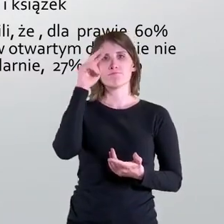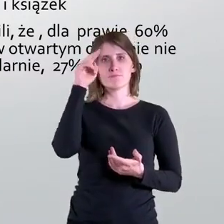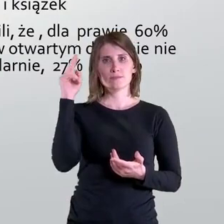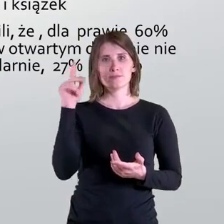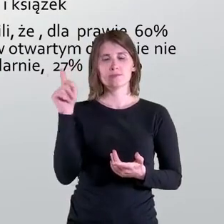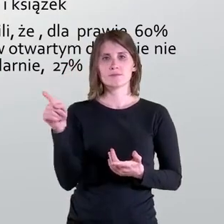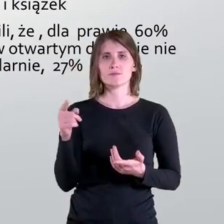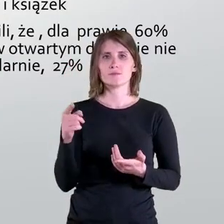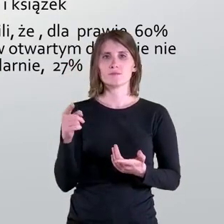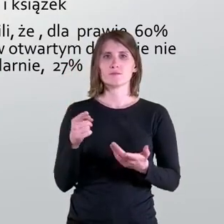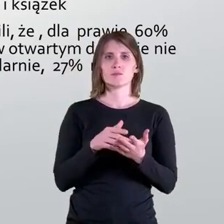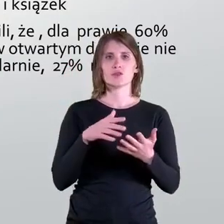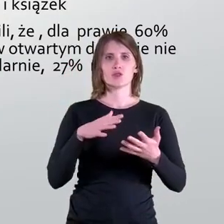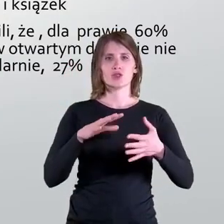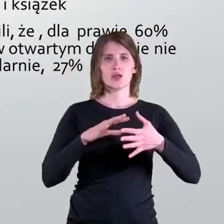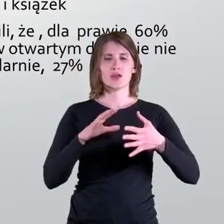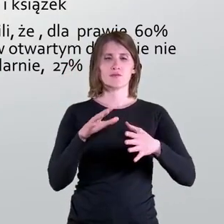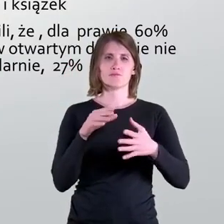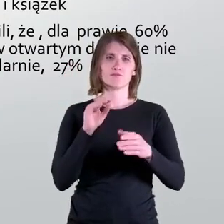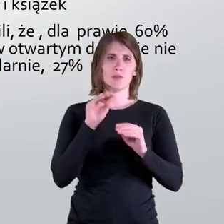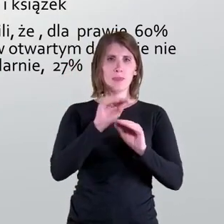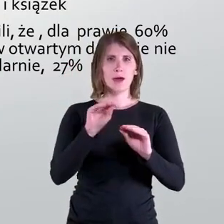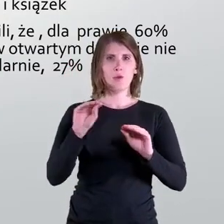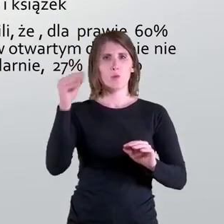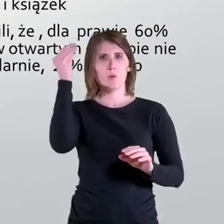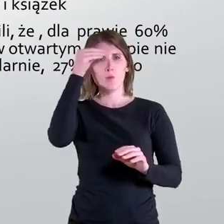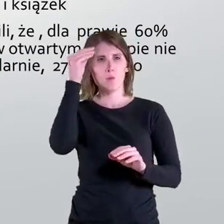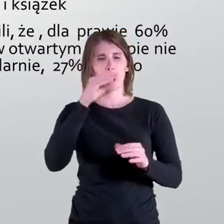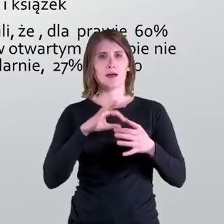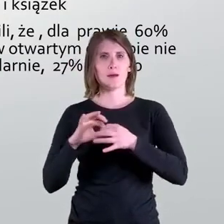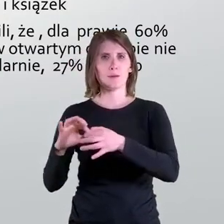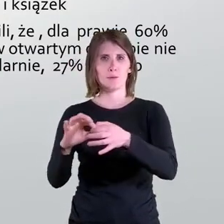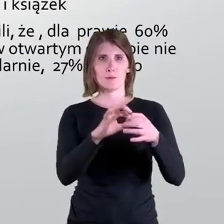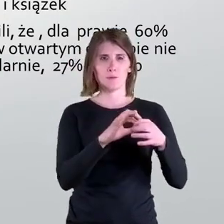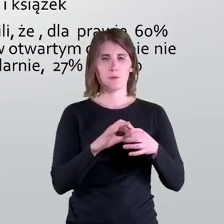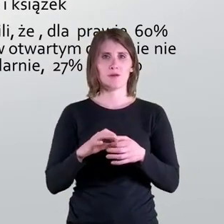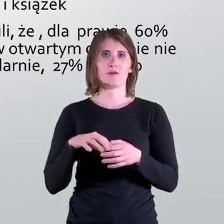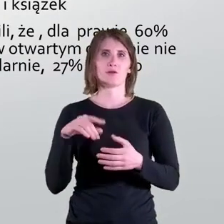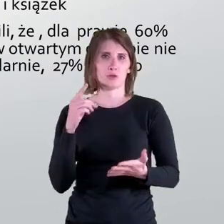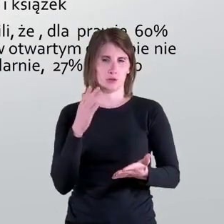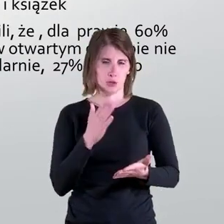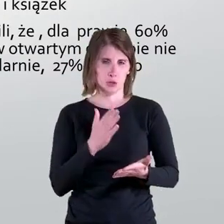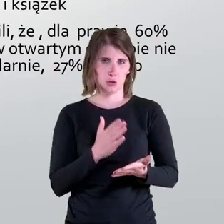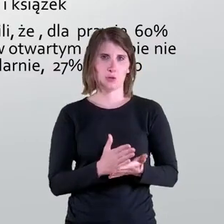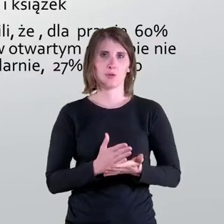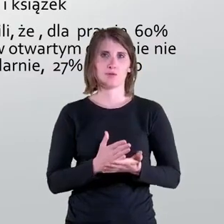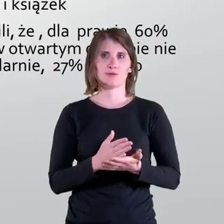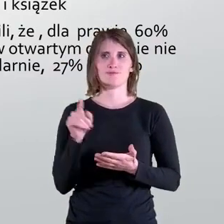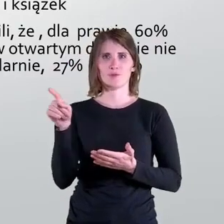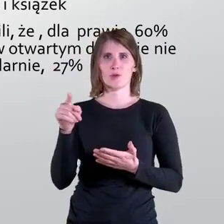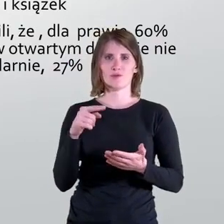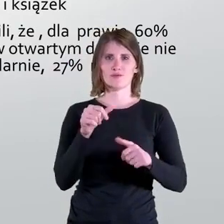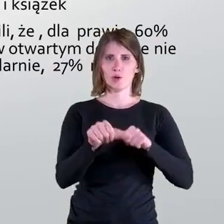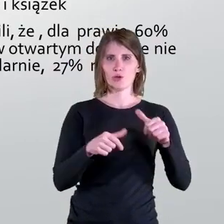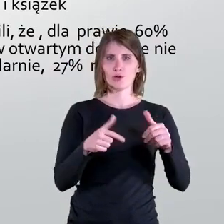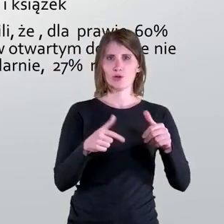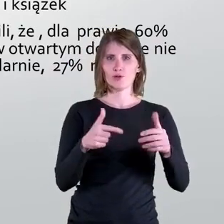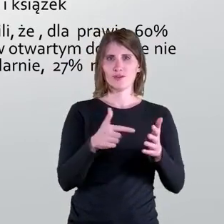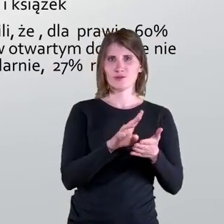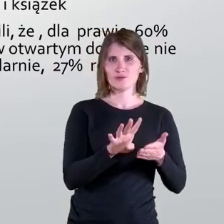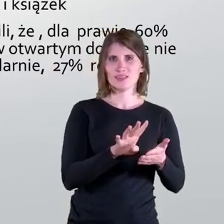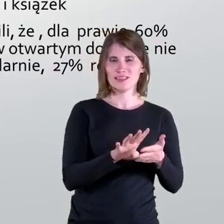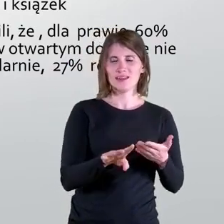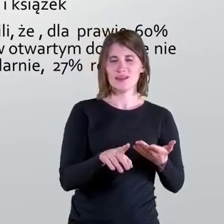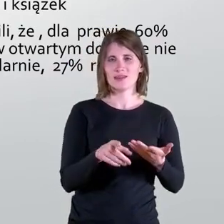usieciowienie nauki w jakimś stopniu został osiągnięty mówimy o roku 2014 m